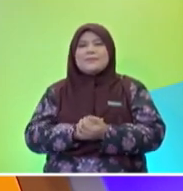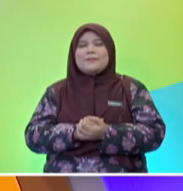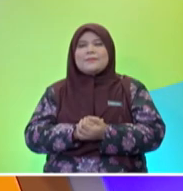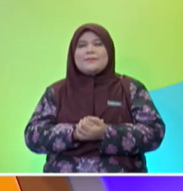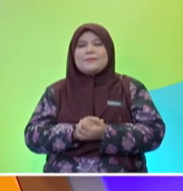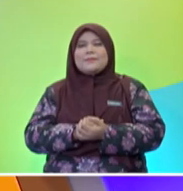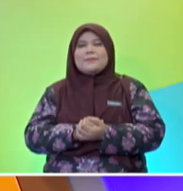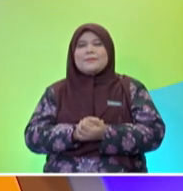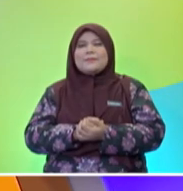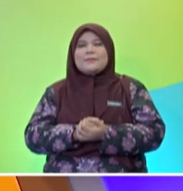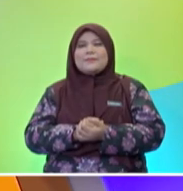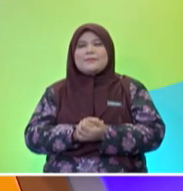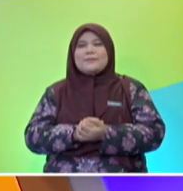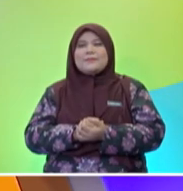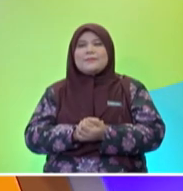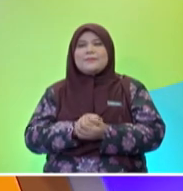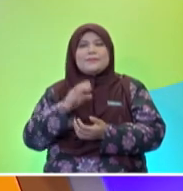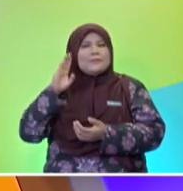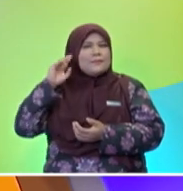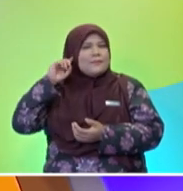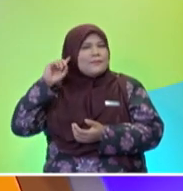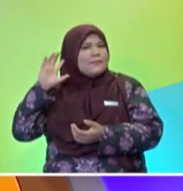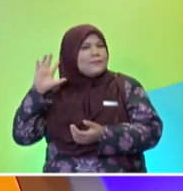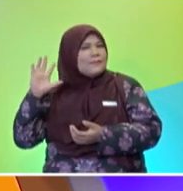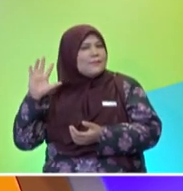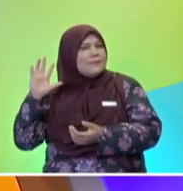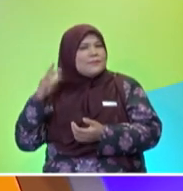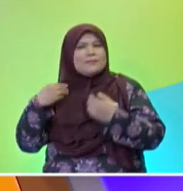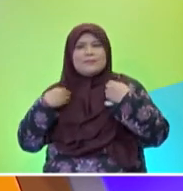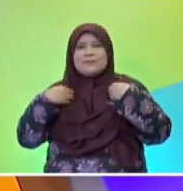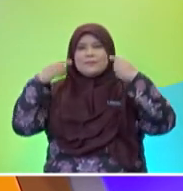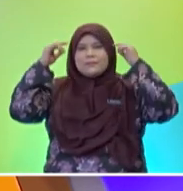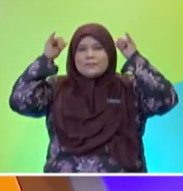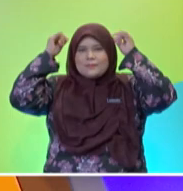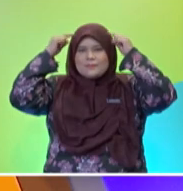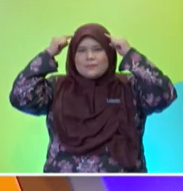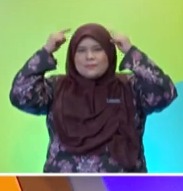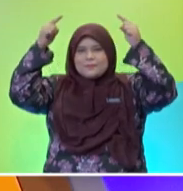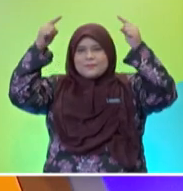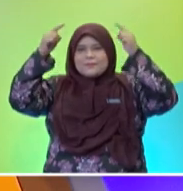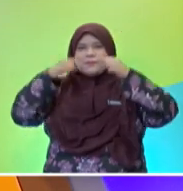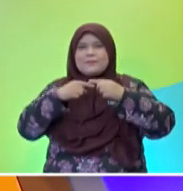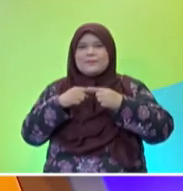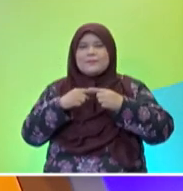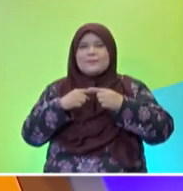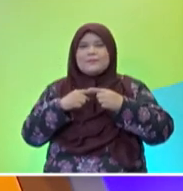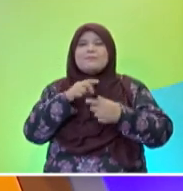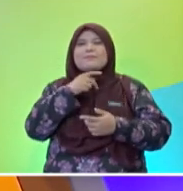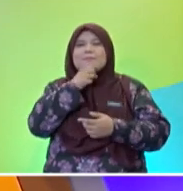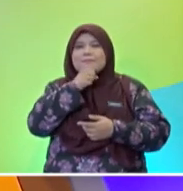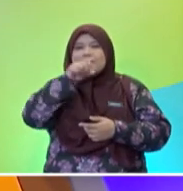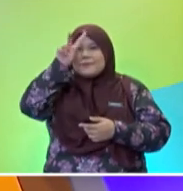ini bunyi ya Ada tanduk ini bunyi kambing